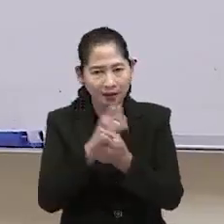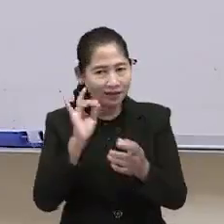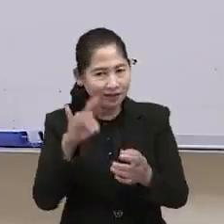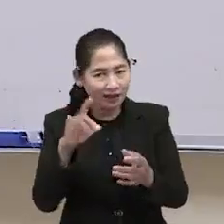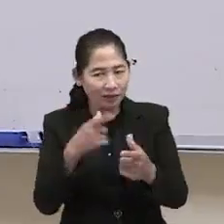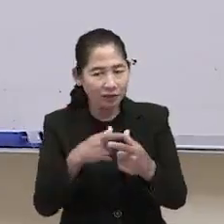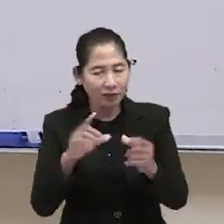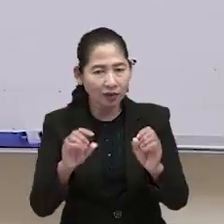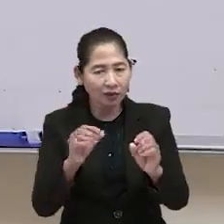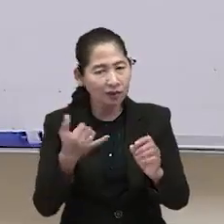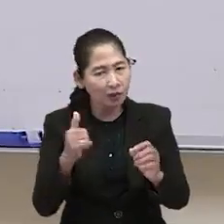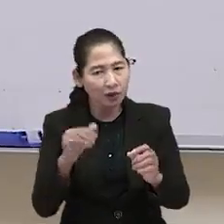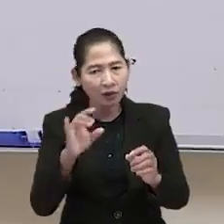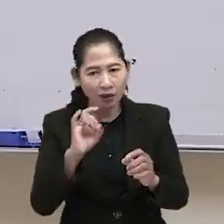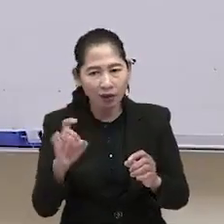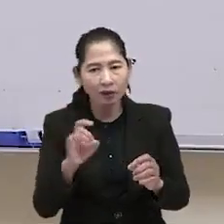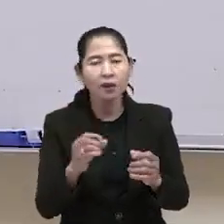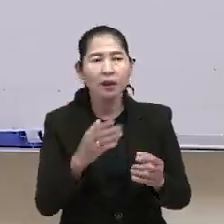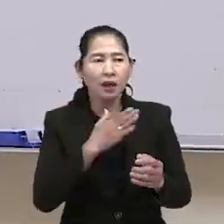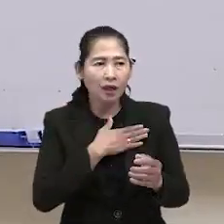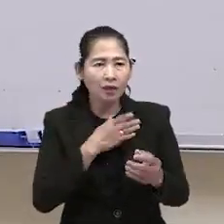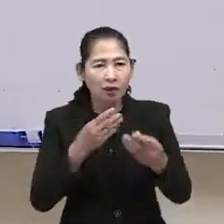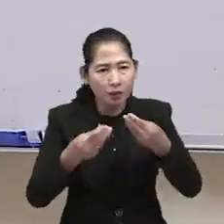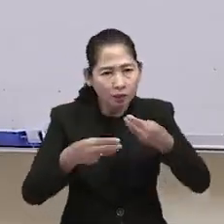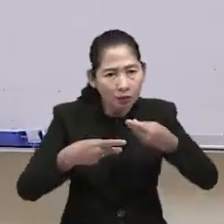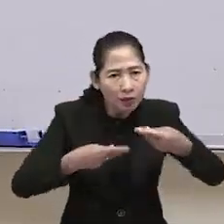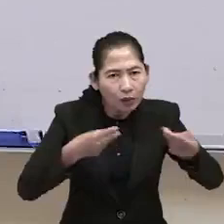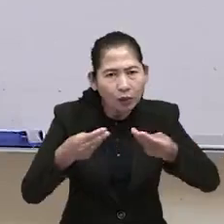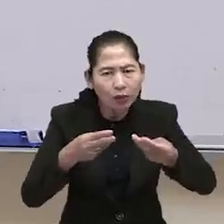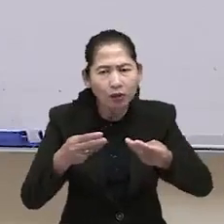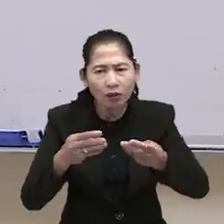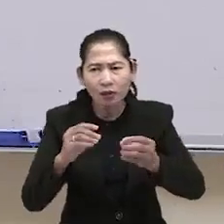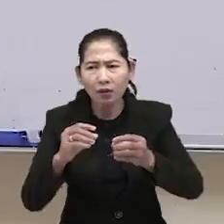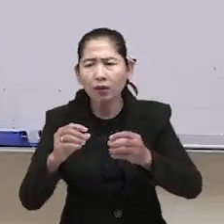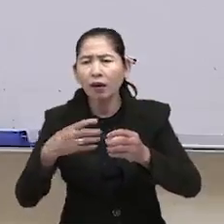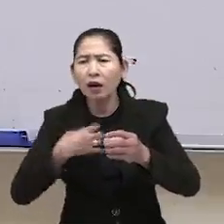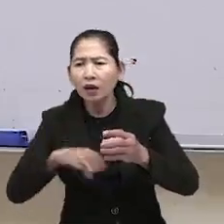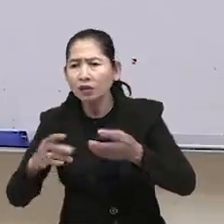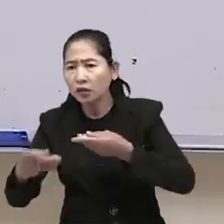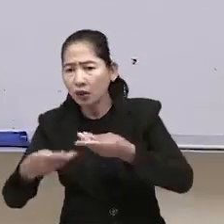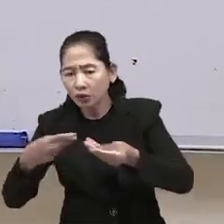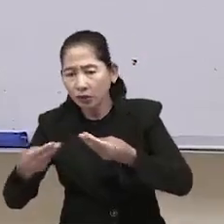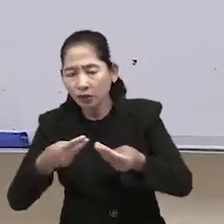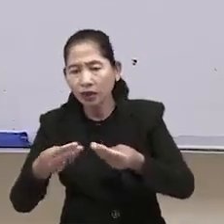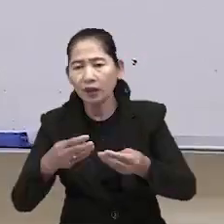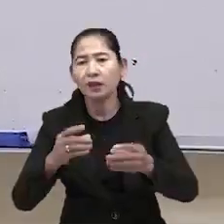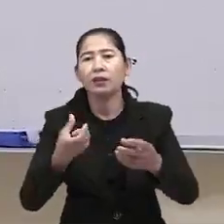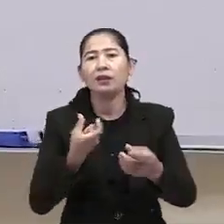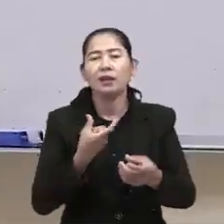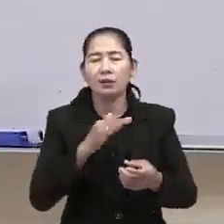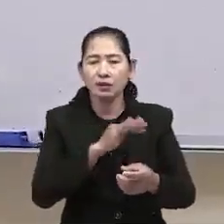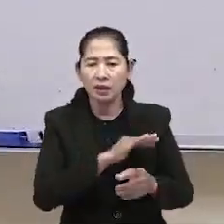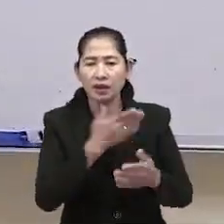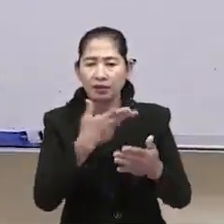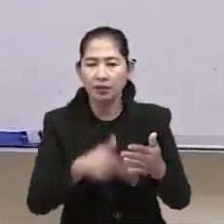ត់ឬកូនមានអារម្មណ៍ថាមិនដែរចាំដើម្បីលក់ឬក៏មិនហ៊ានលក់ទេយ៉ាងម៉េចទៀតអញ្ចឹងណាដោយសារអីចា